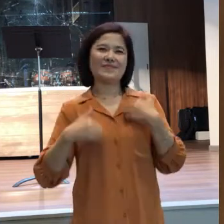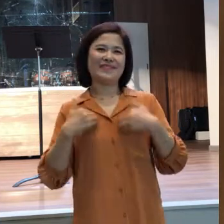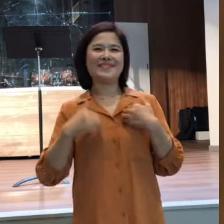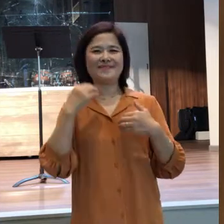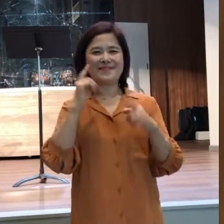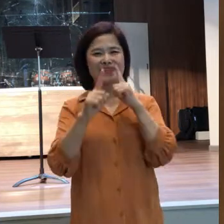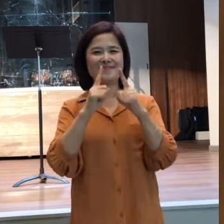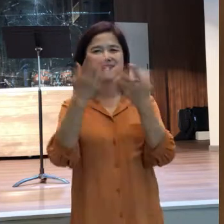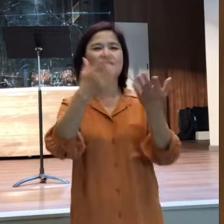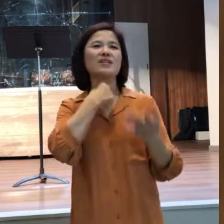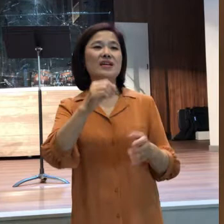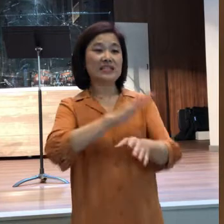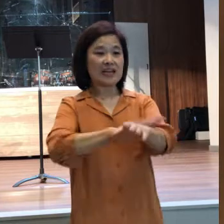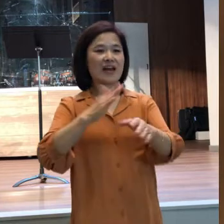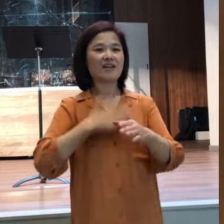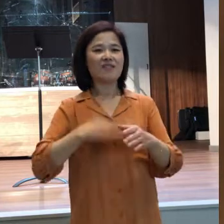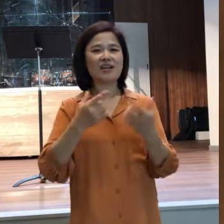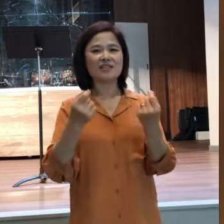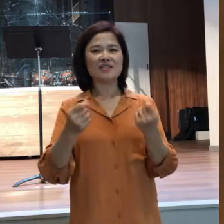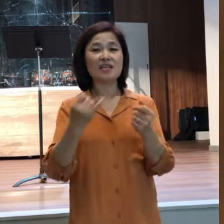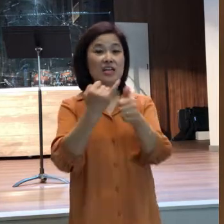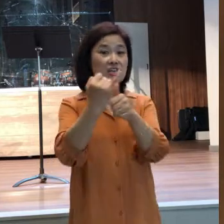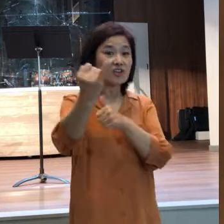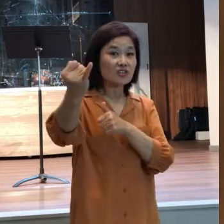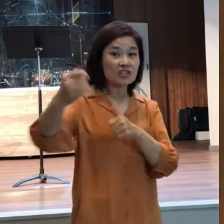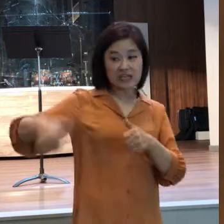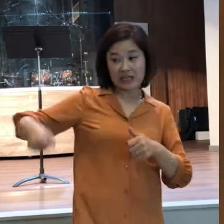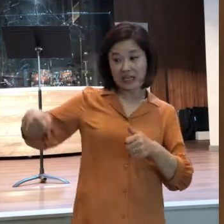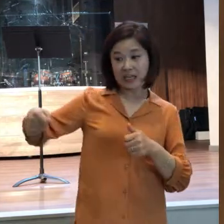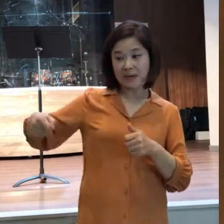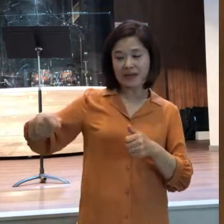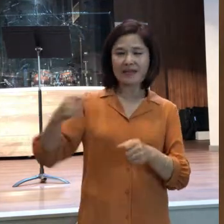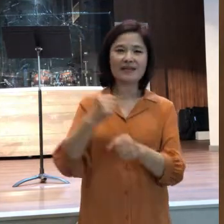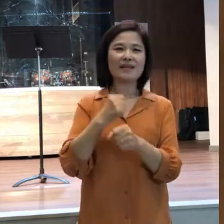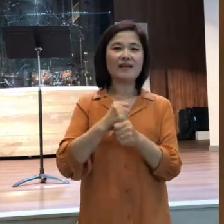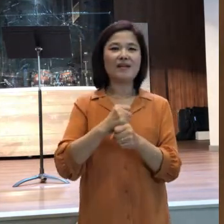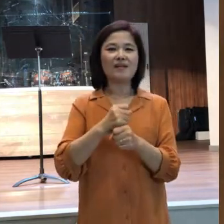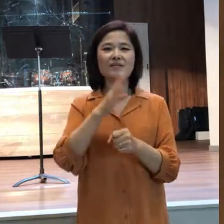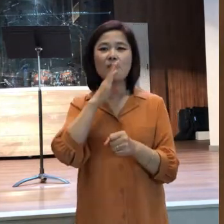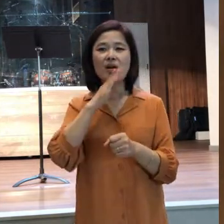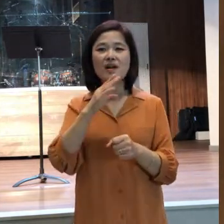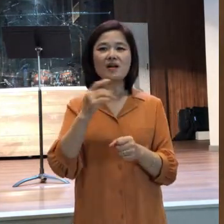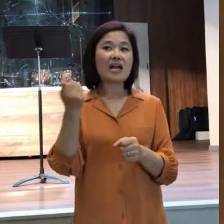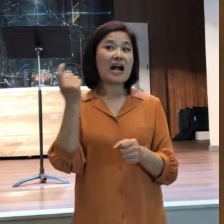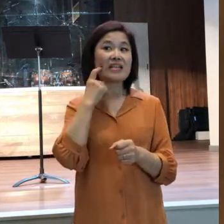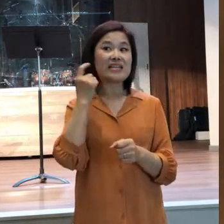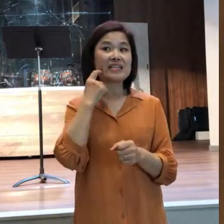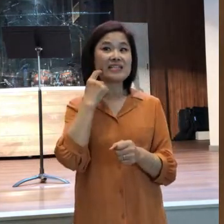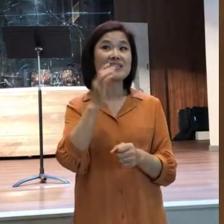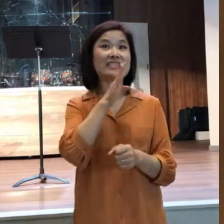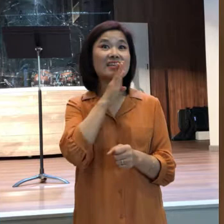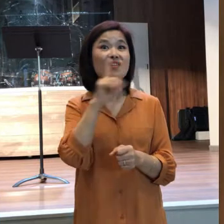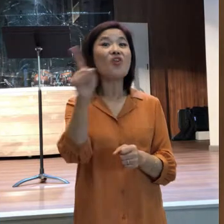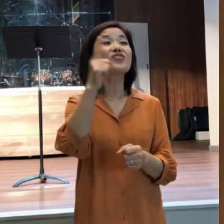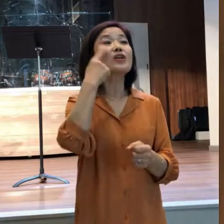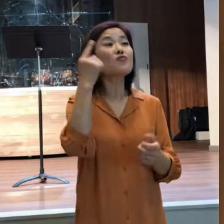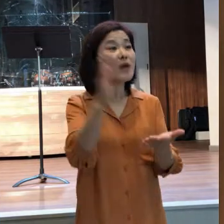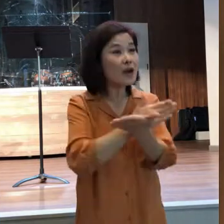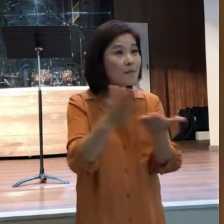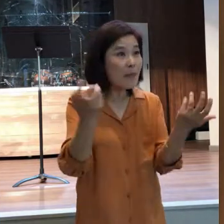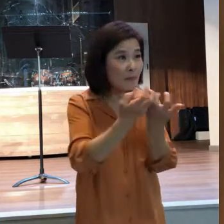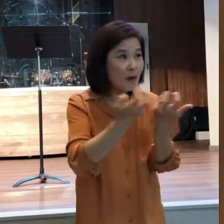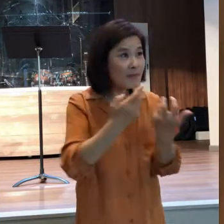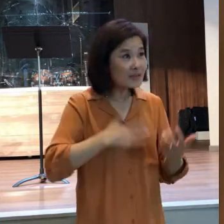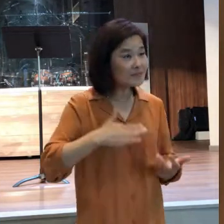여러분 다 잘 아는 얘기인데 그 여성들이 들고 다니는 핸드백이 명품인지 짝퉁인지 구분하는 방법이